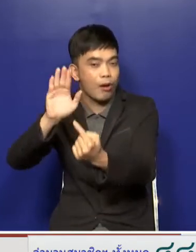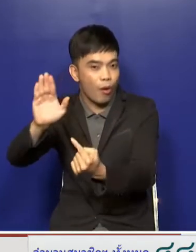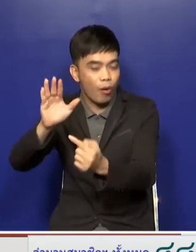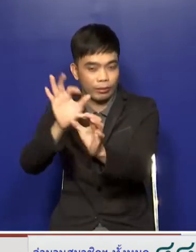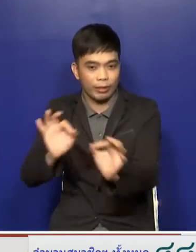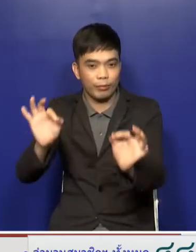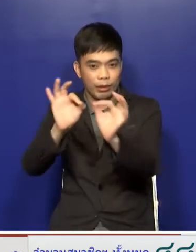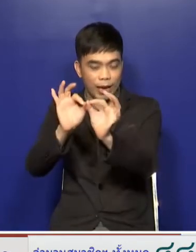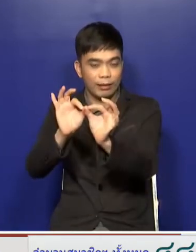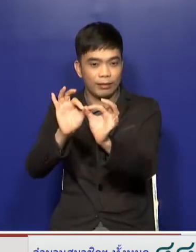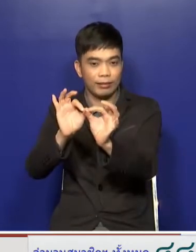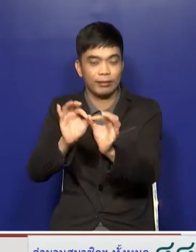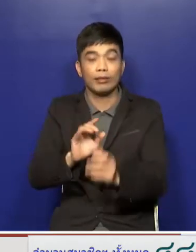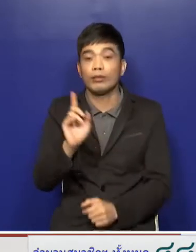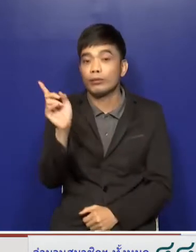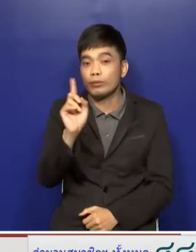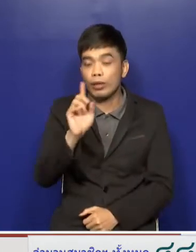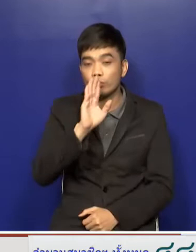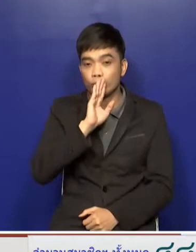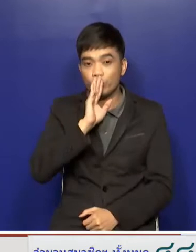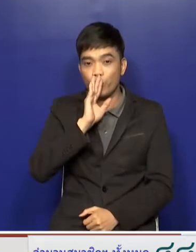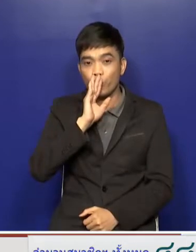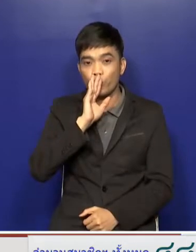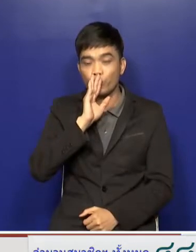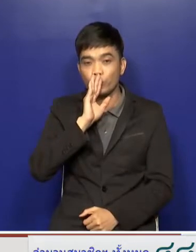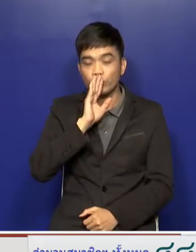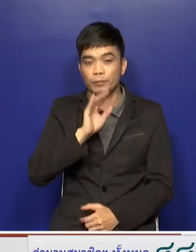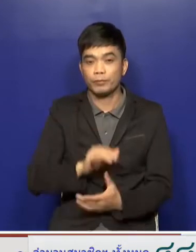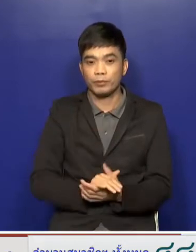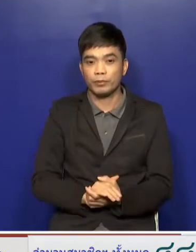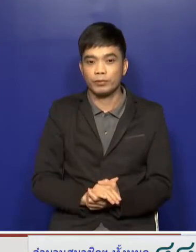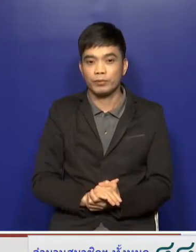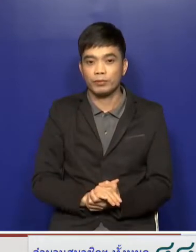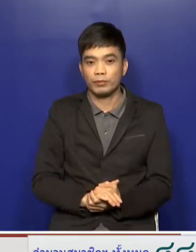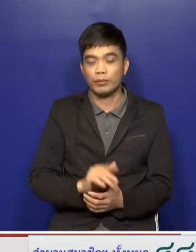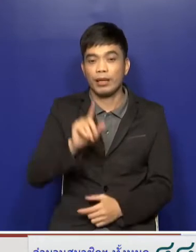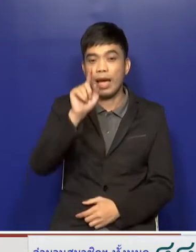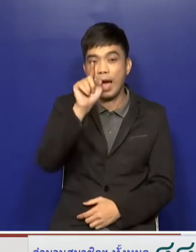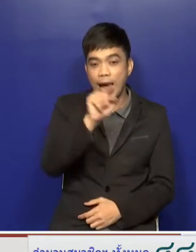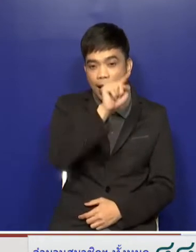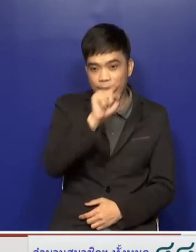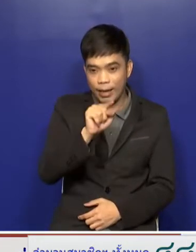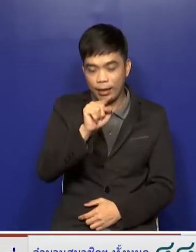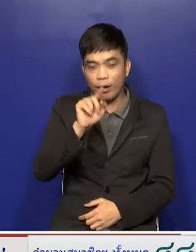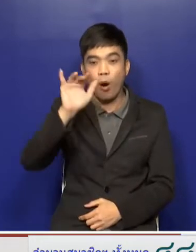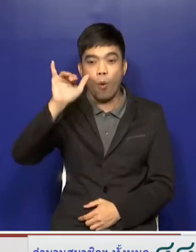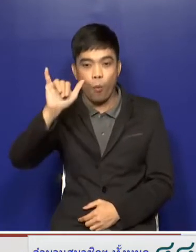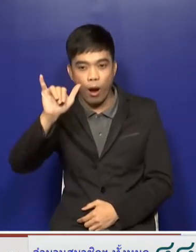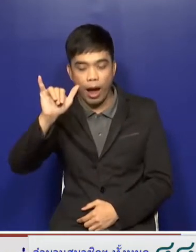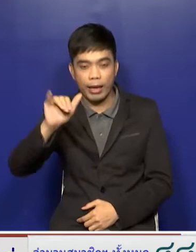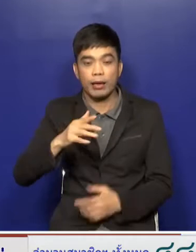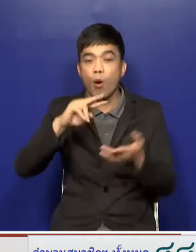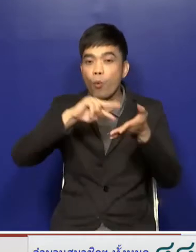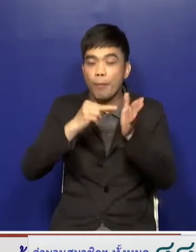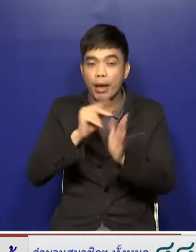ารโดยเฉพาะส่นที่อยู่ตอนเหือสุดก็คือ Generation X และ Y นะครับ ที่เป็นพ่อเปนแม